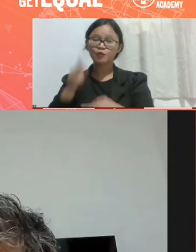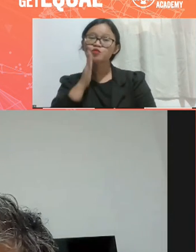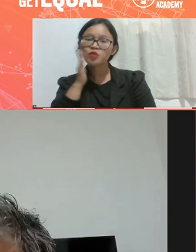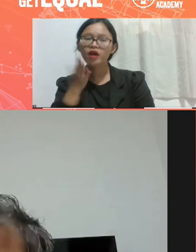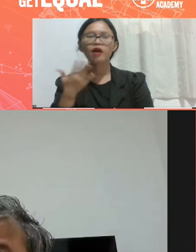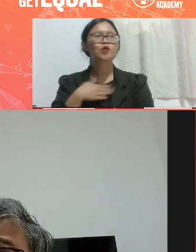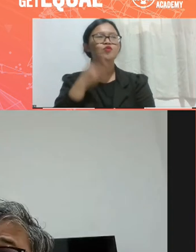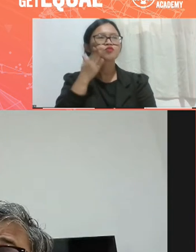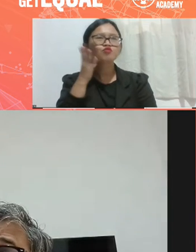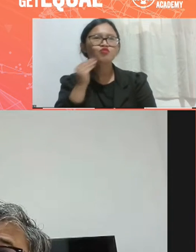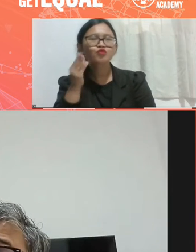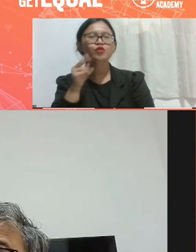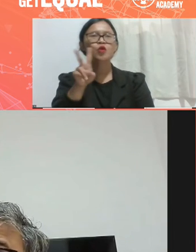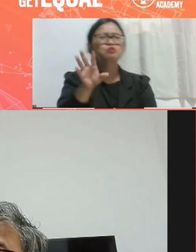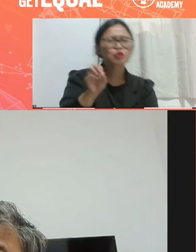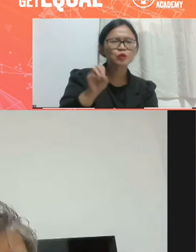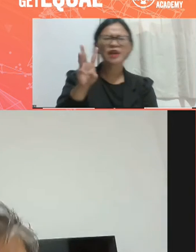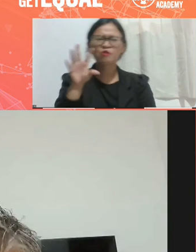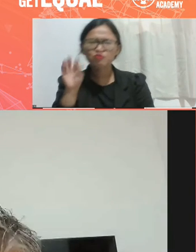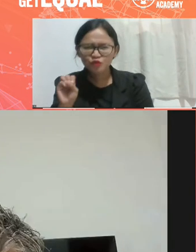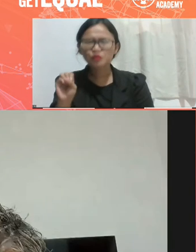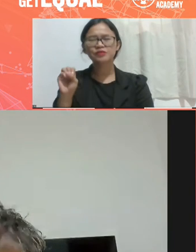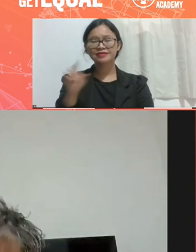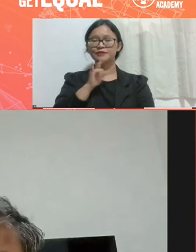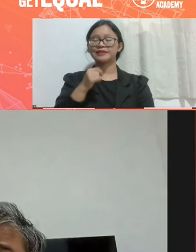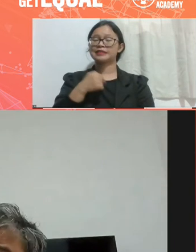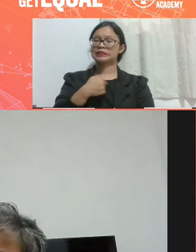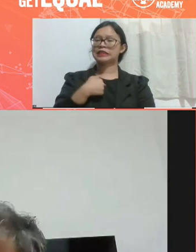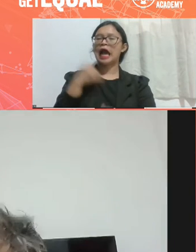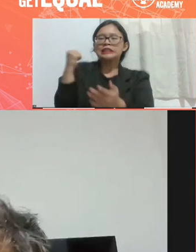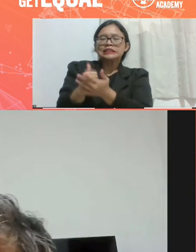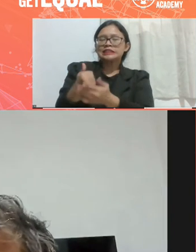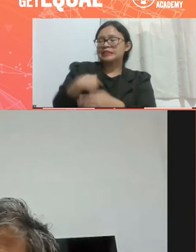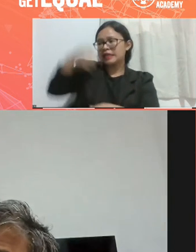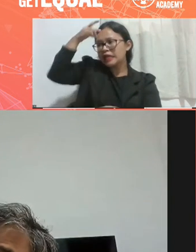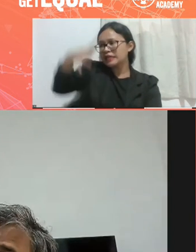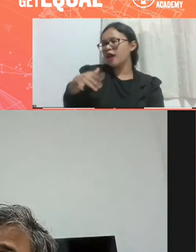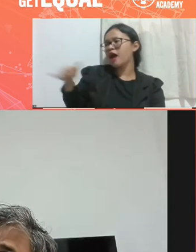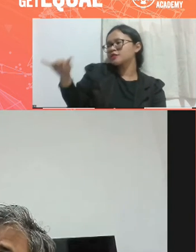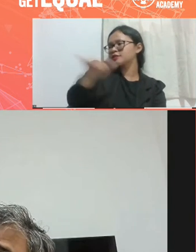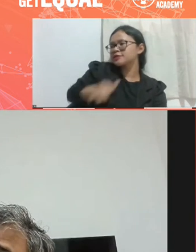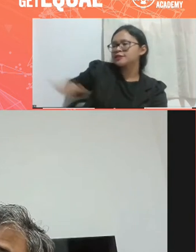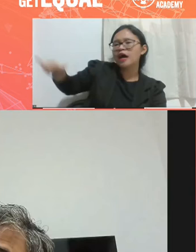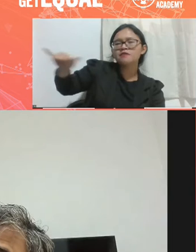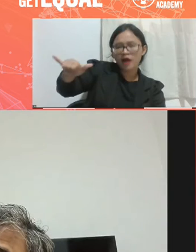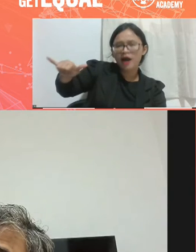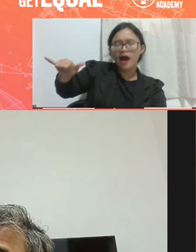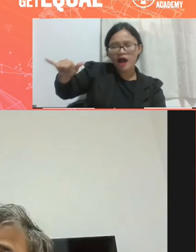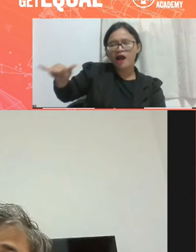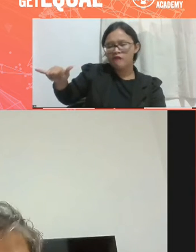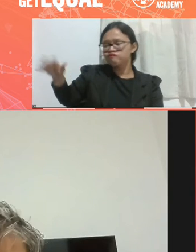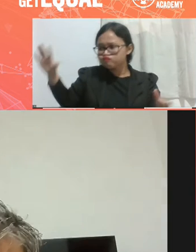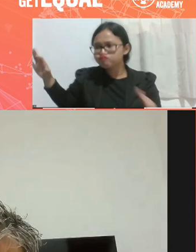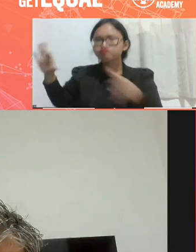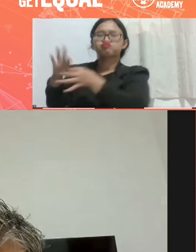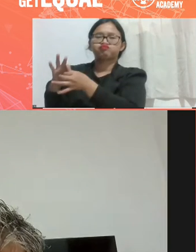tahun, 30 tahun, yang banyak seperti saya juga asalnya dari desa, itu